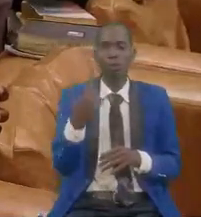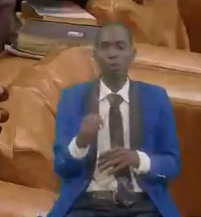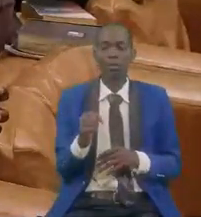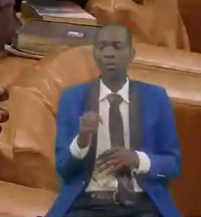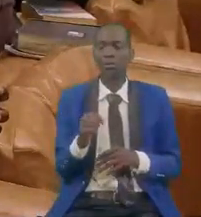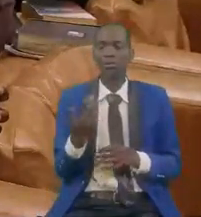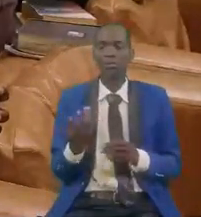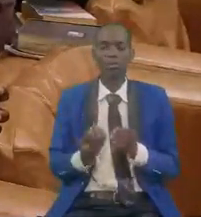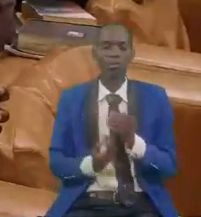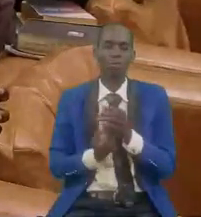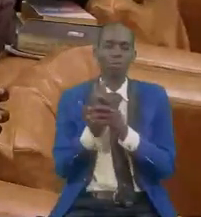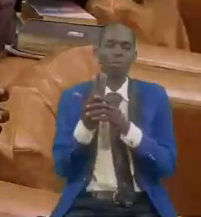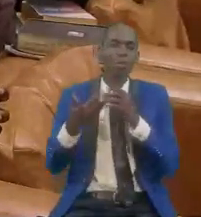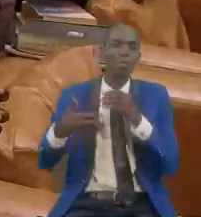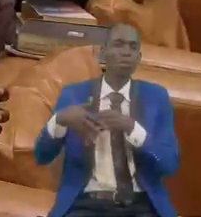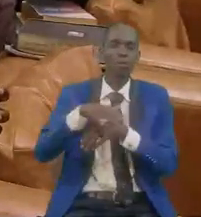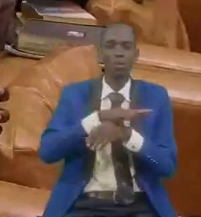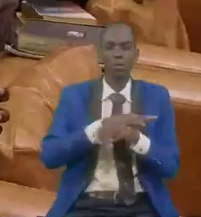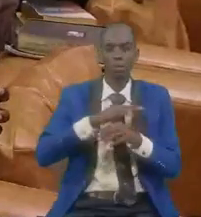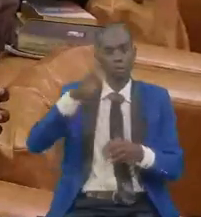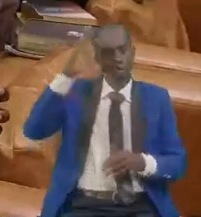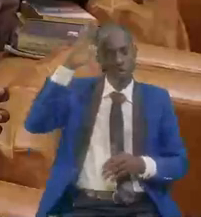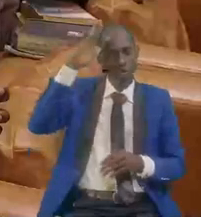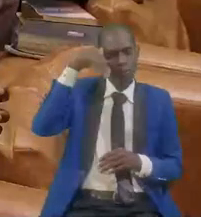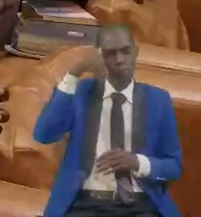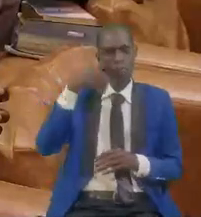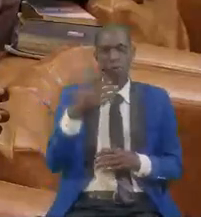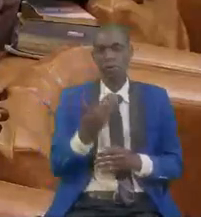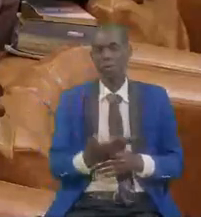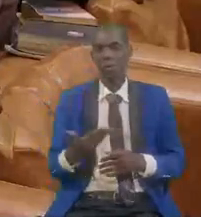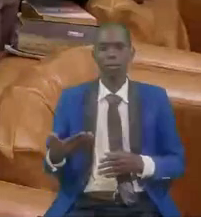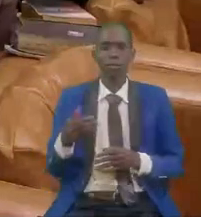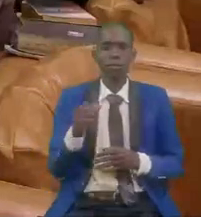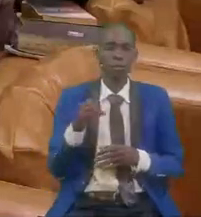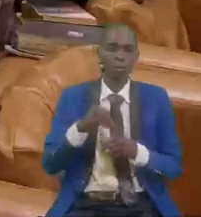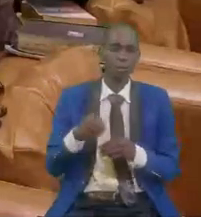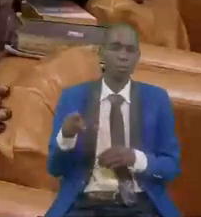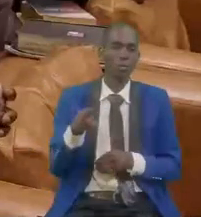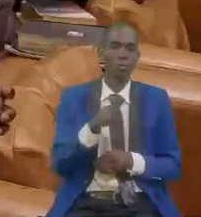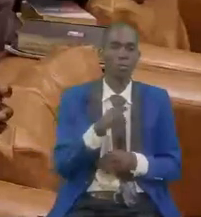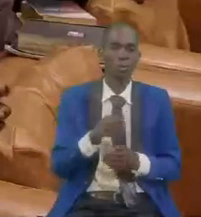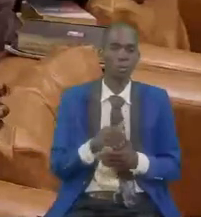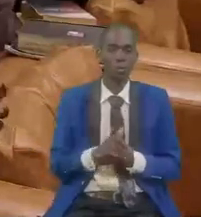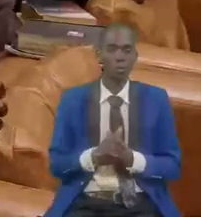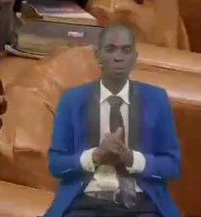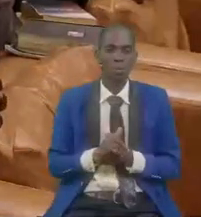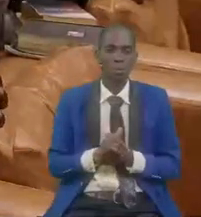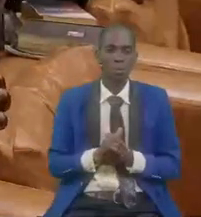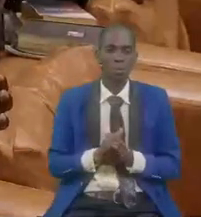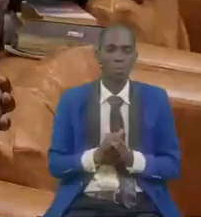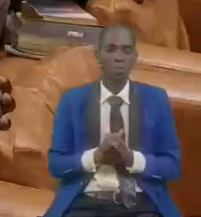superfluité, la frivolité dans votre vie.